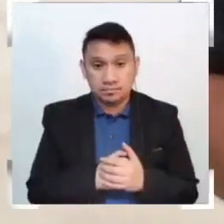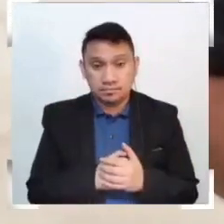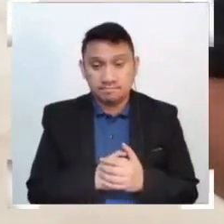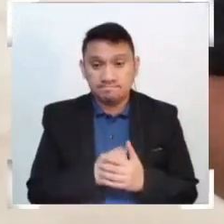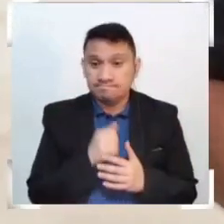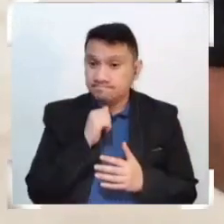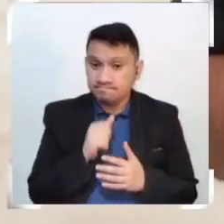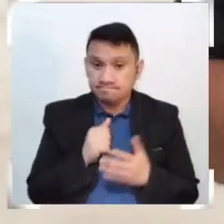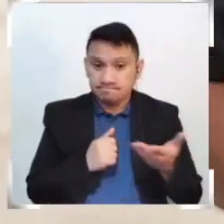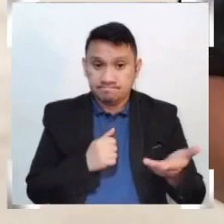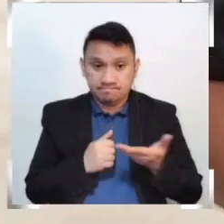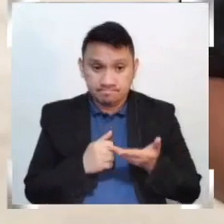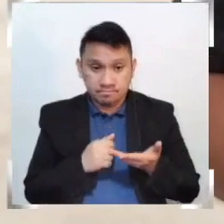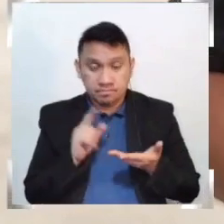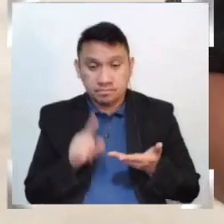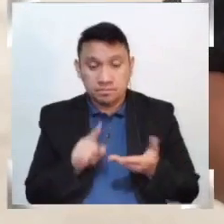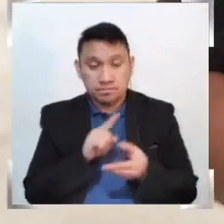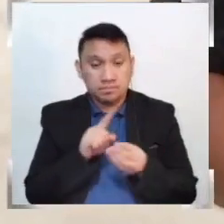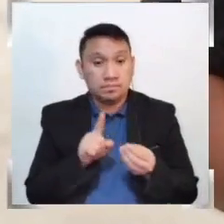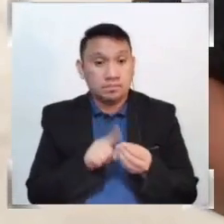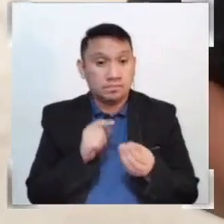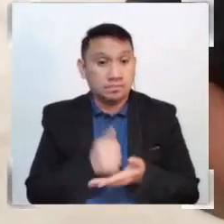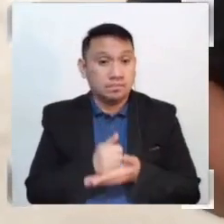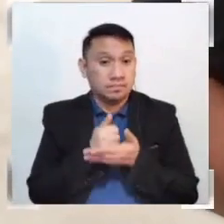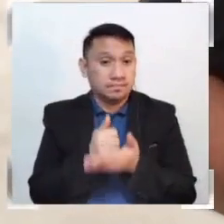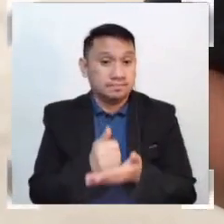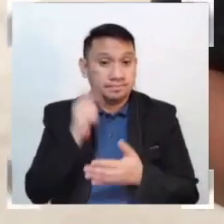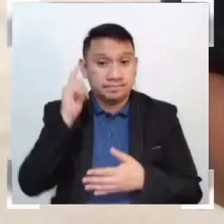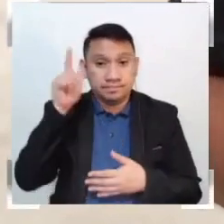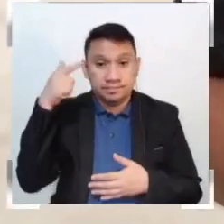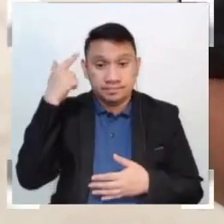sa kanila ang iba pang tulong ng pamahalaan.